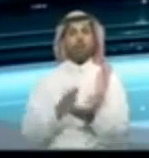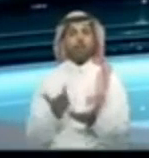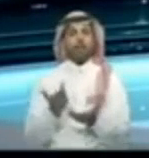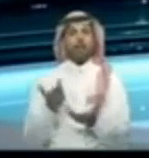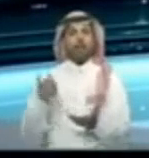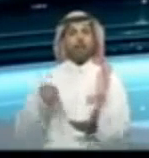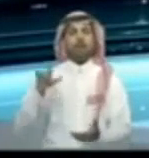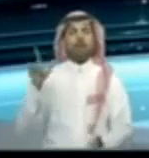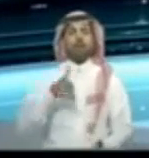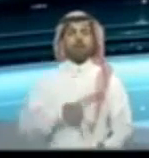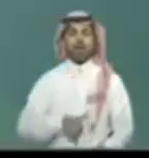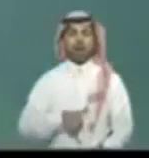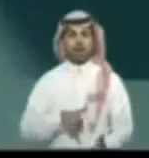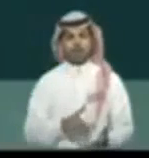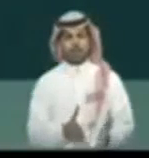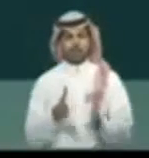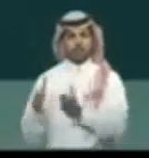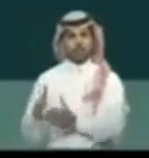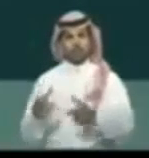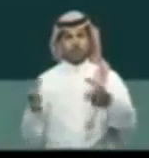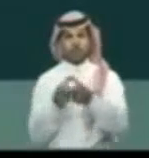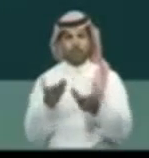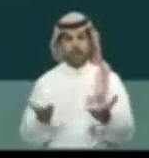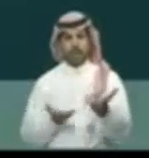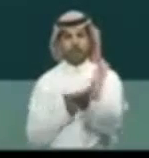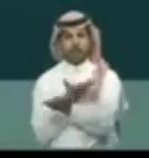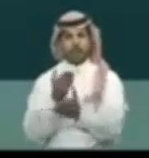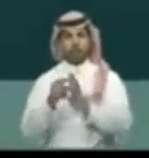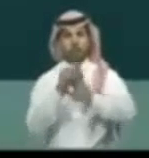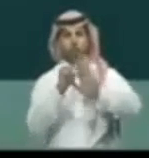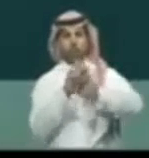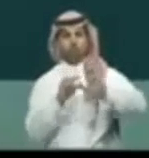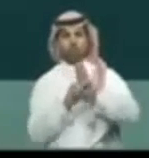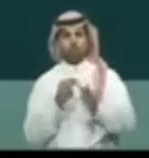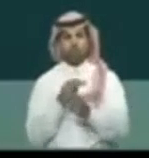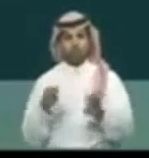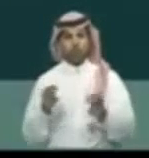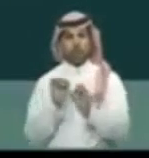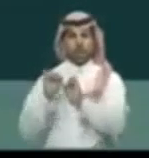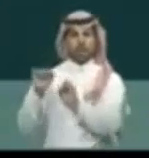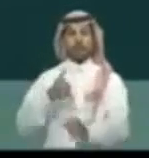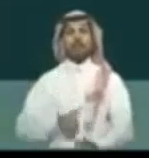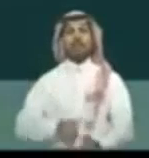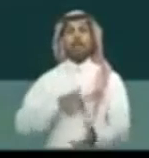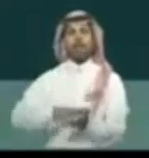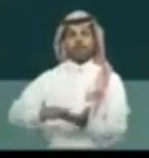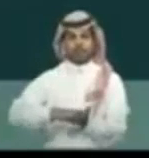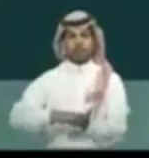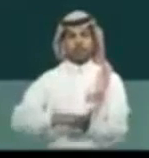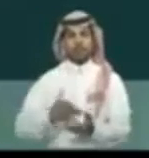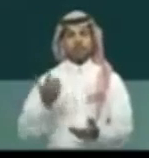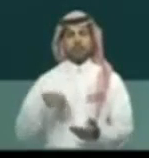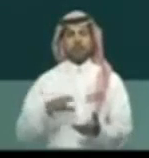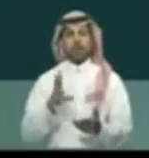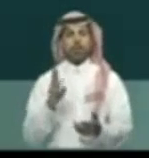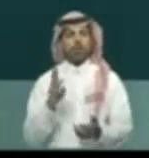بمحافظة حضرموت، وناقش المجلس عددا من الموضوعات العامة التي تخص الشأن المحلي اليمني.